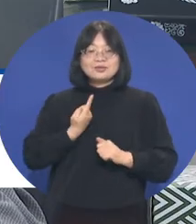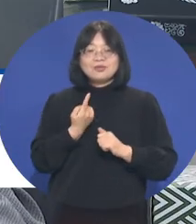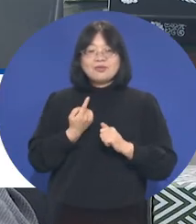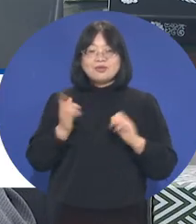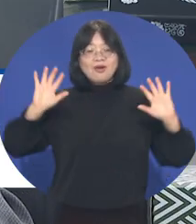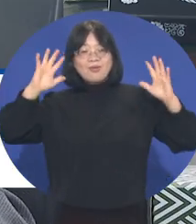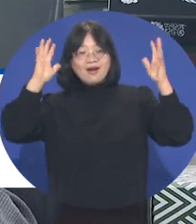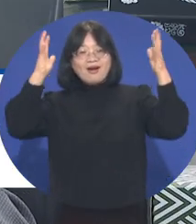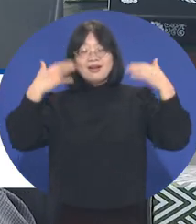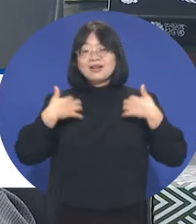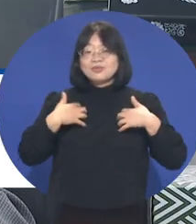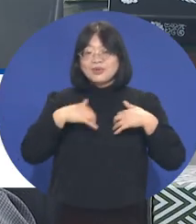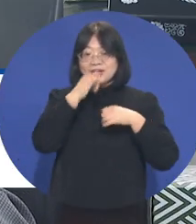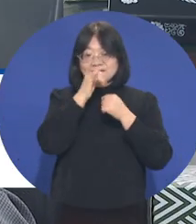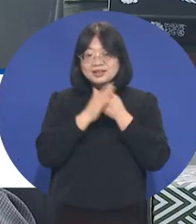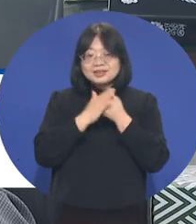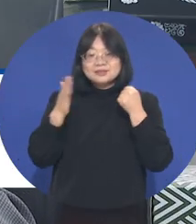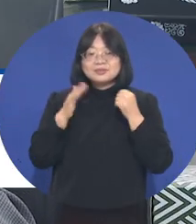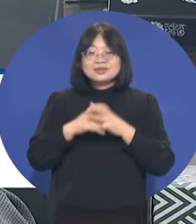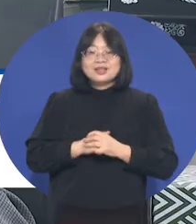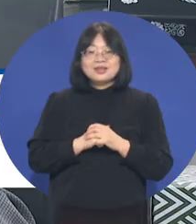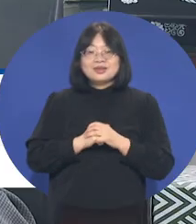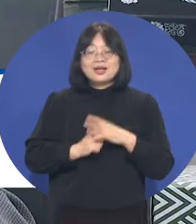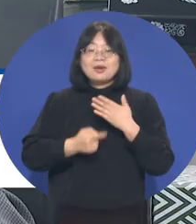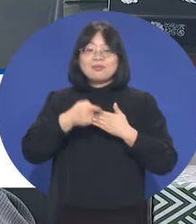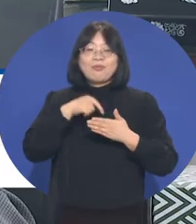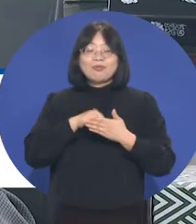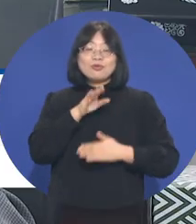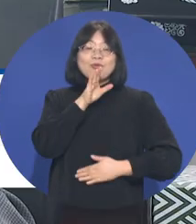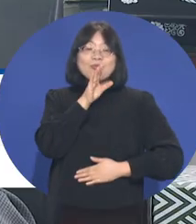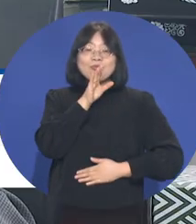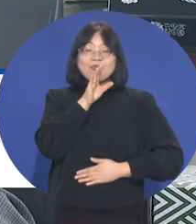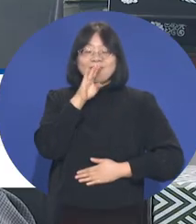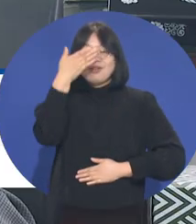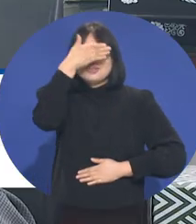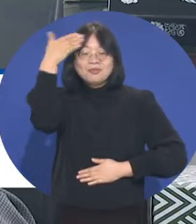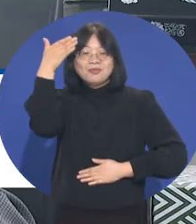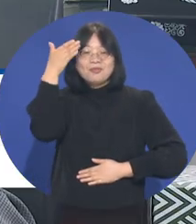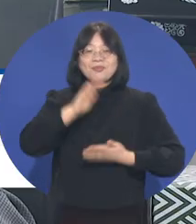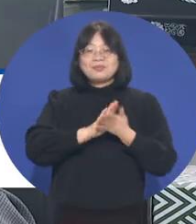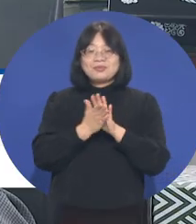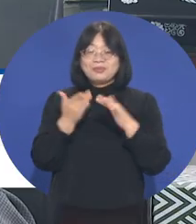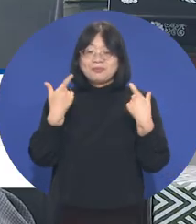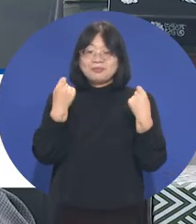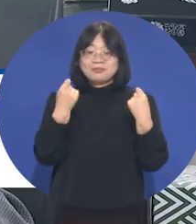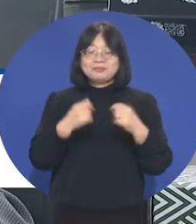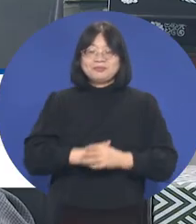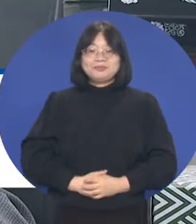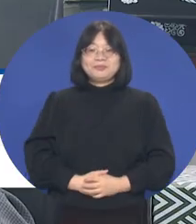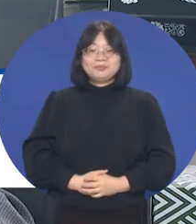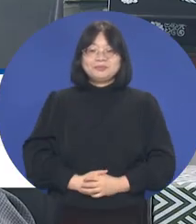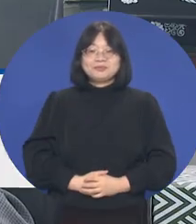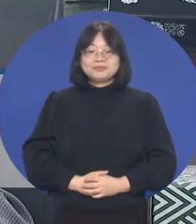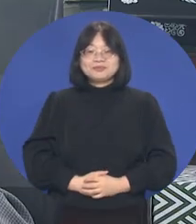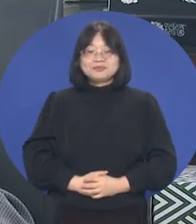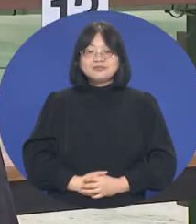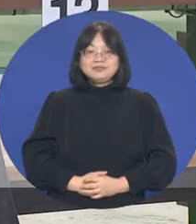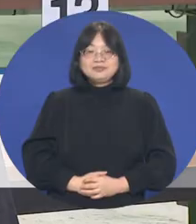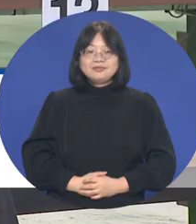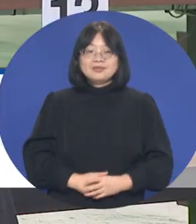있고 하면서 그 마음은 참 많이 젊어지는 것 같은 이제 그런 걸 많이